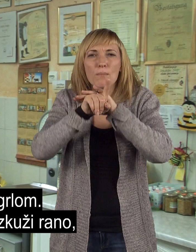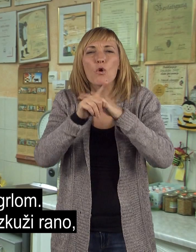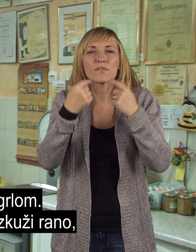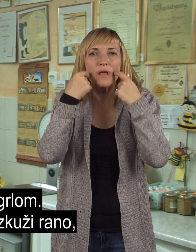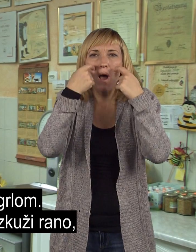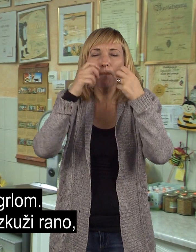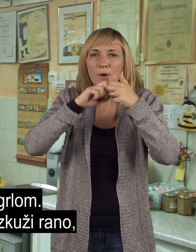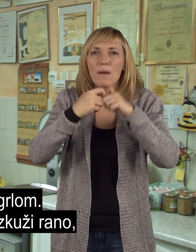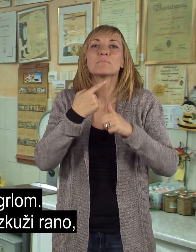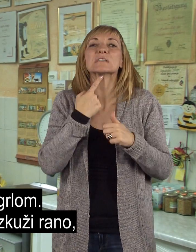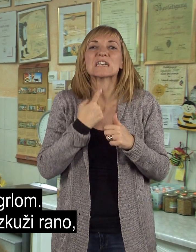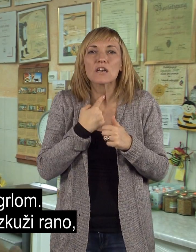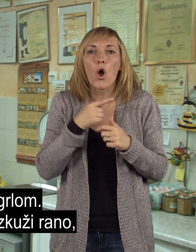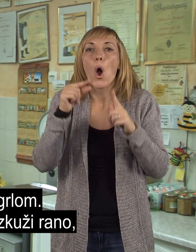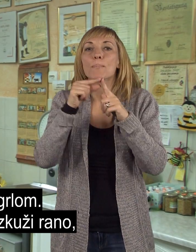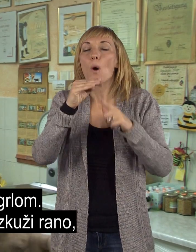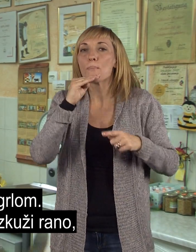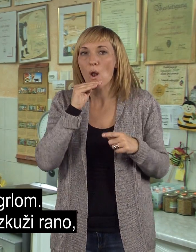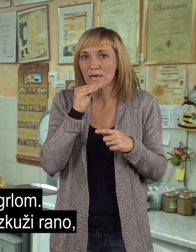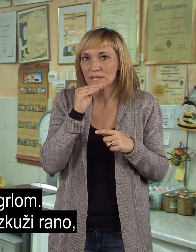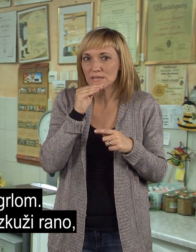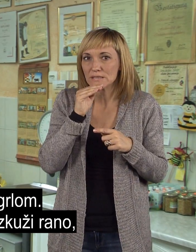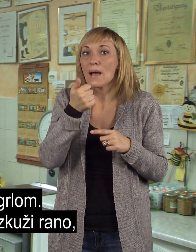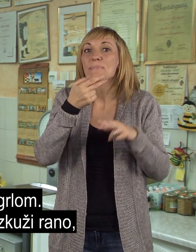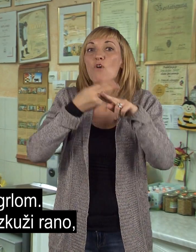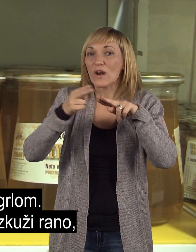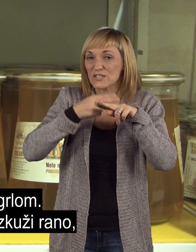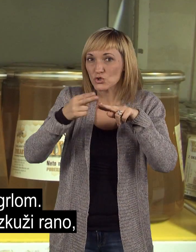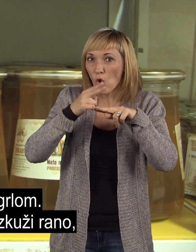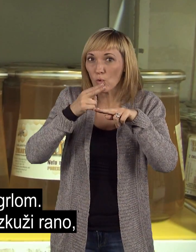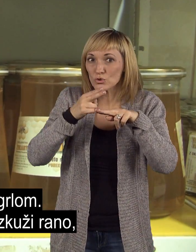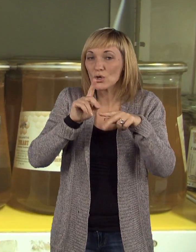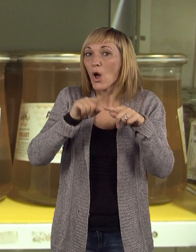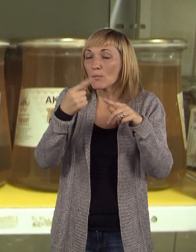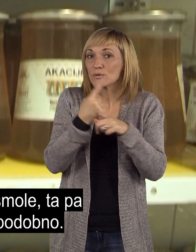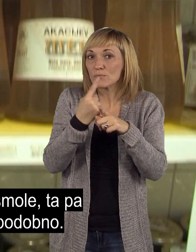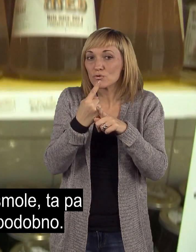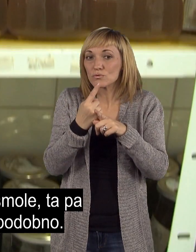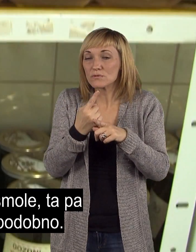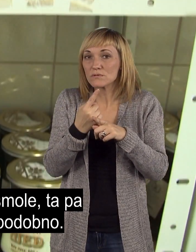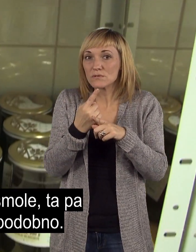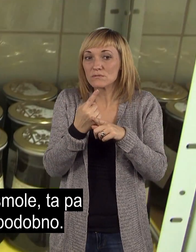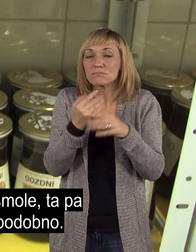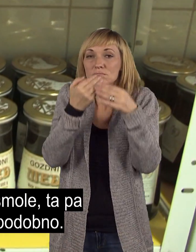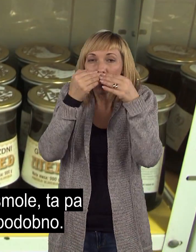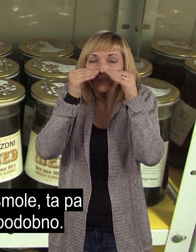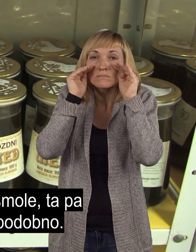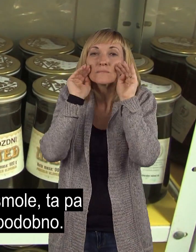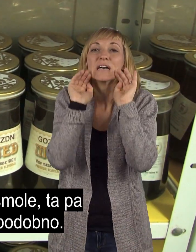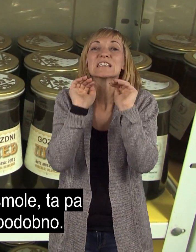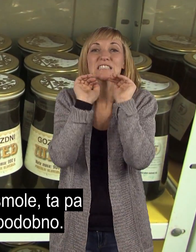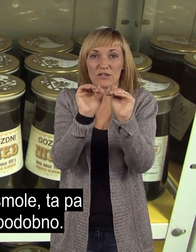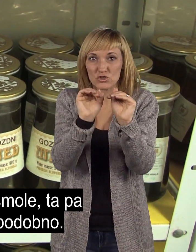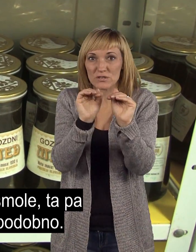z dlesnimi, z grlom. Propolis vam najprej razkuži rano in postane film smole na njej in